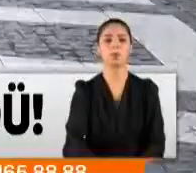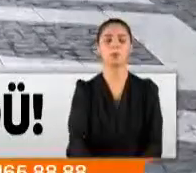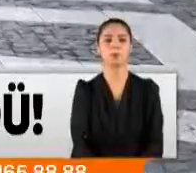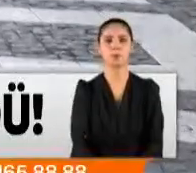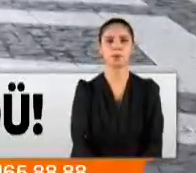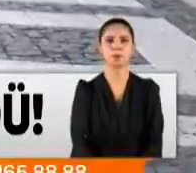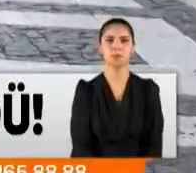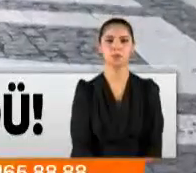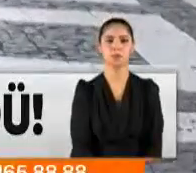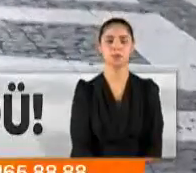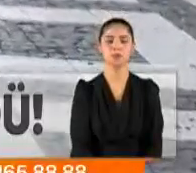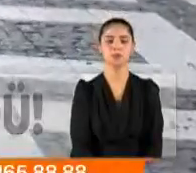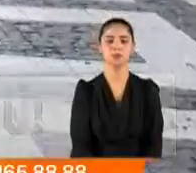istiyoruz.